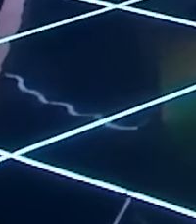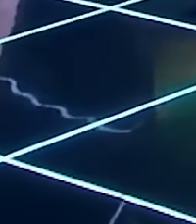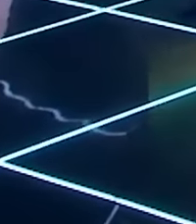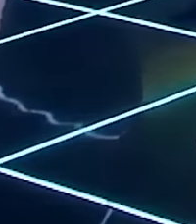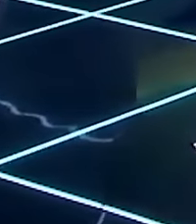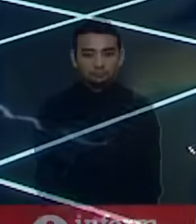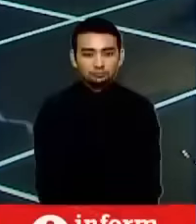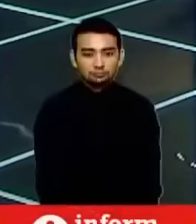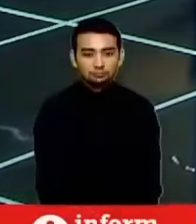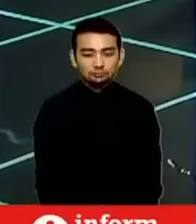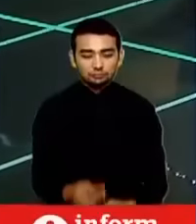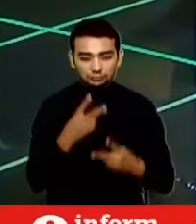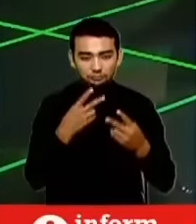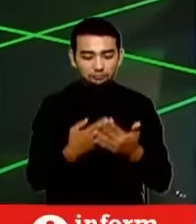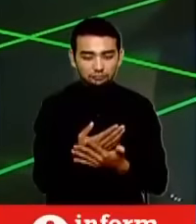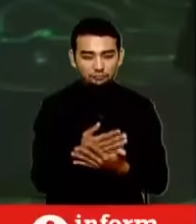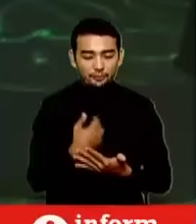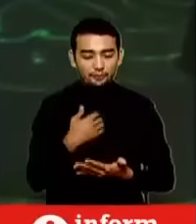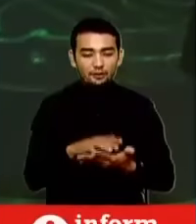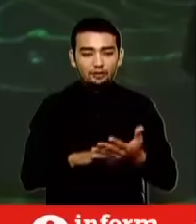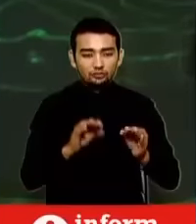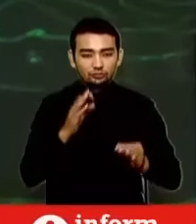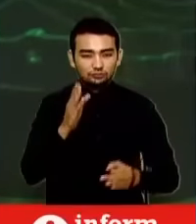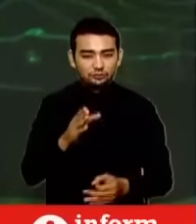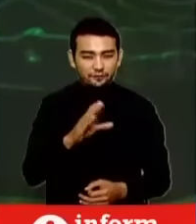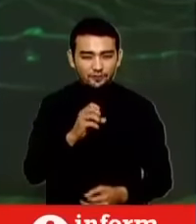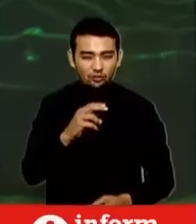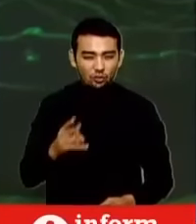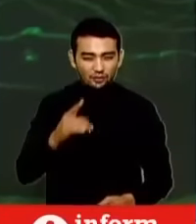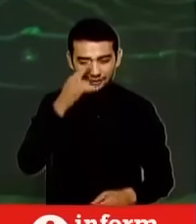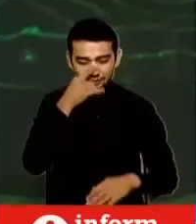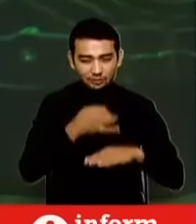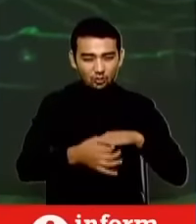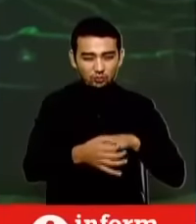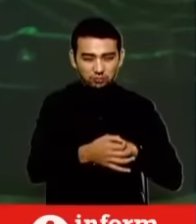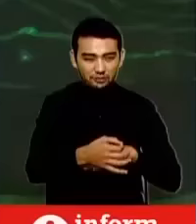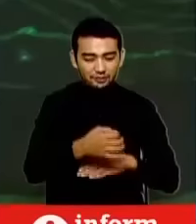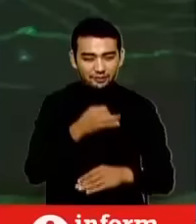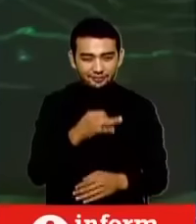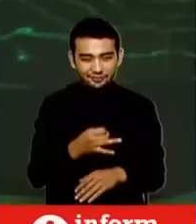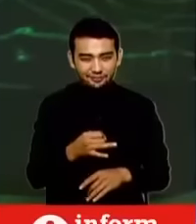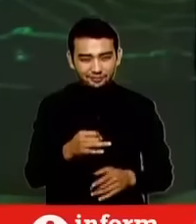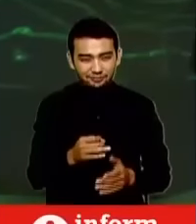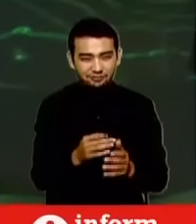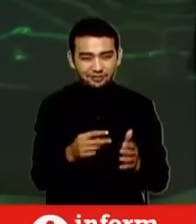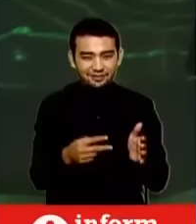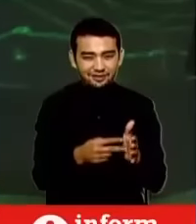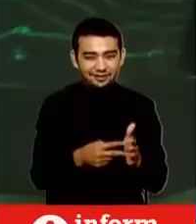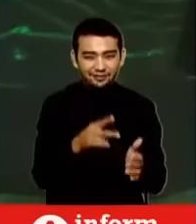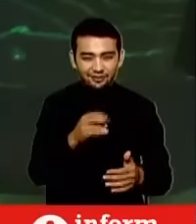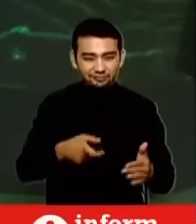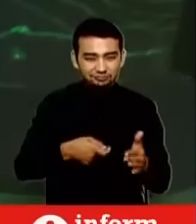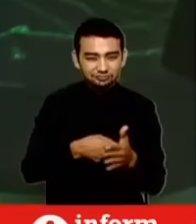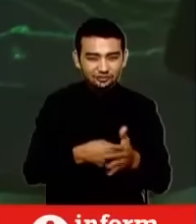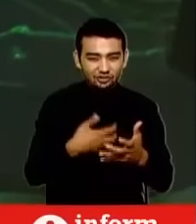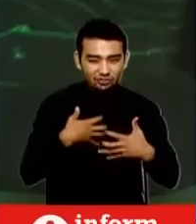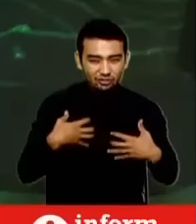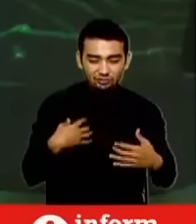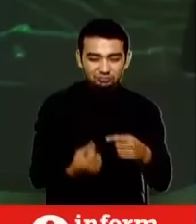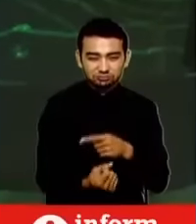Вы смотрите Информбюро, мы продолжаем выпуск. В Восточно-Казахстанской области ожидается скачок цен на корма. В связи